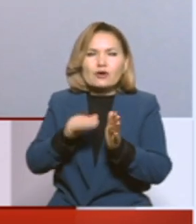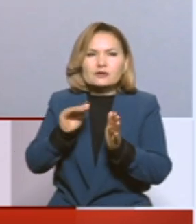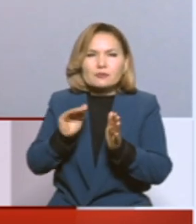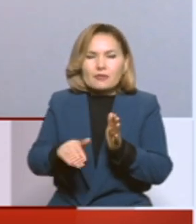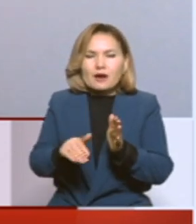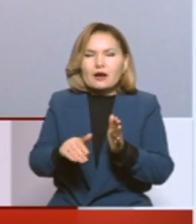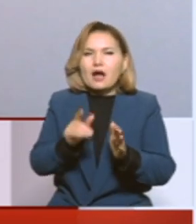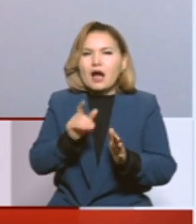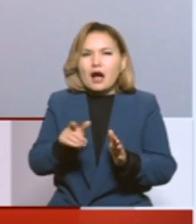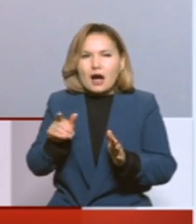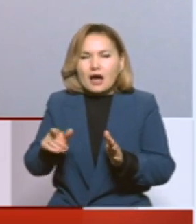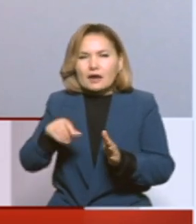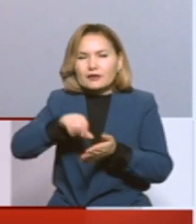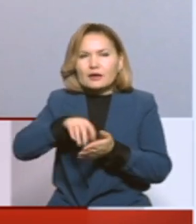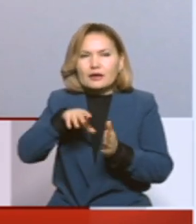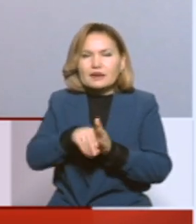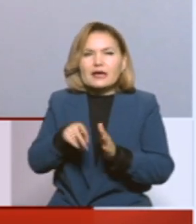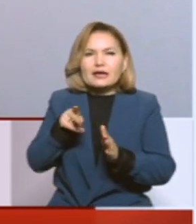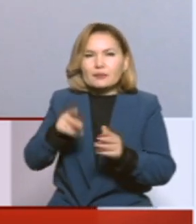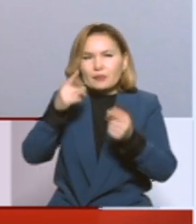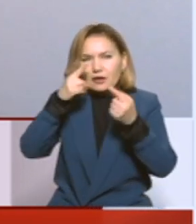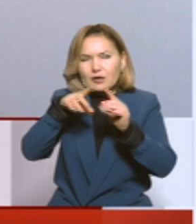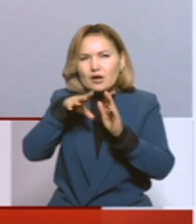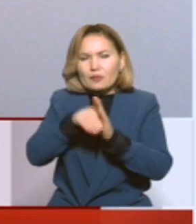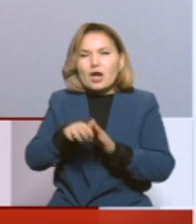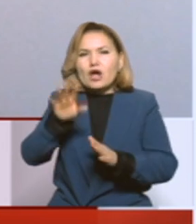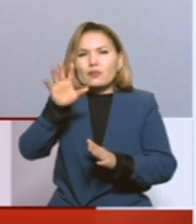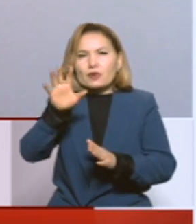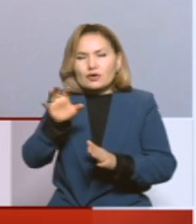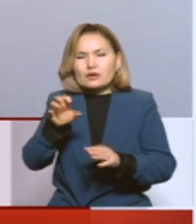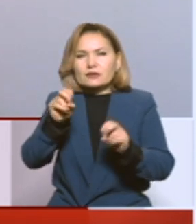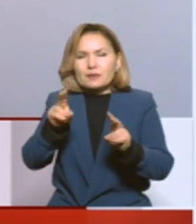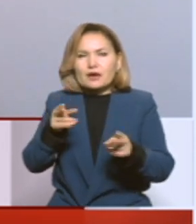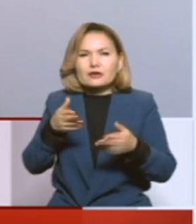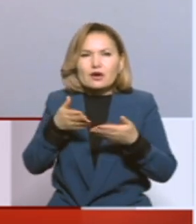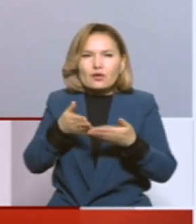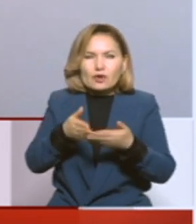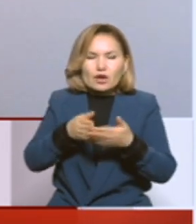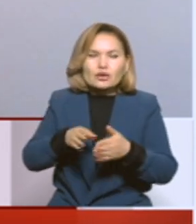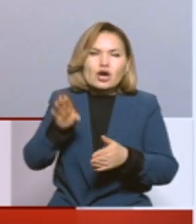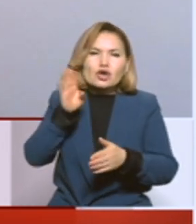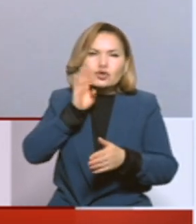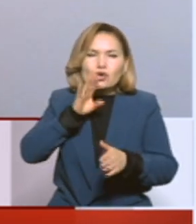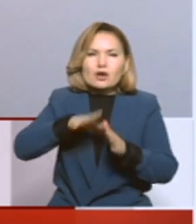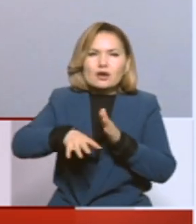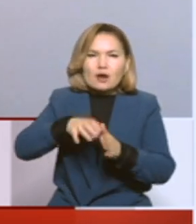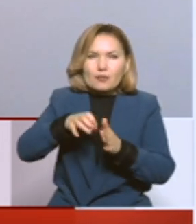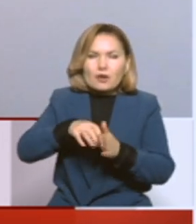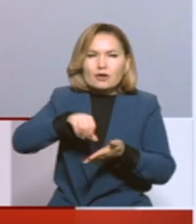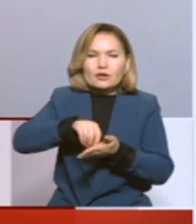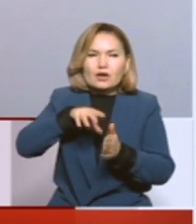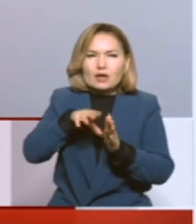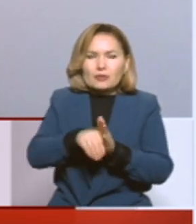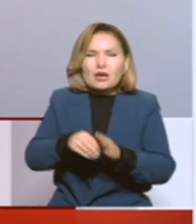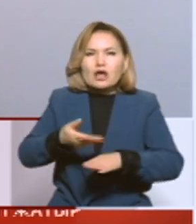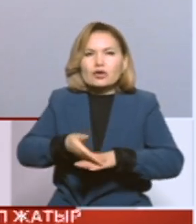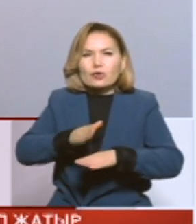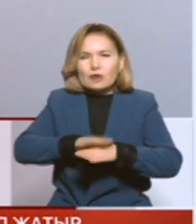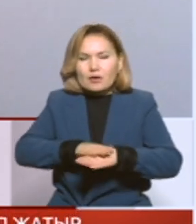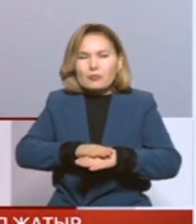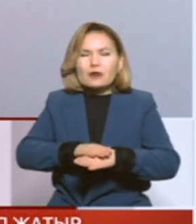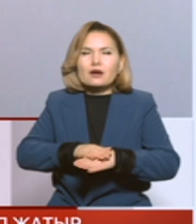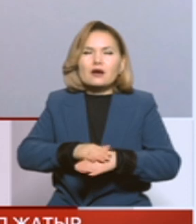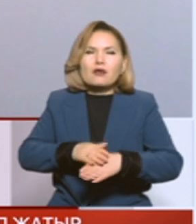9 мыңнан астам адам 2000 бірлік техника, 500-ге жуық жүзу және су айдау құралдары және төтенше жағдайлар